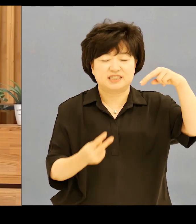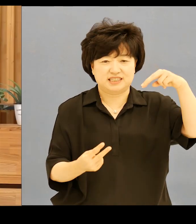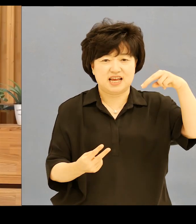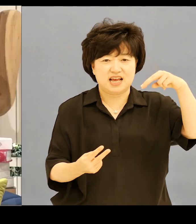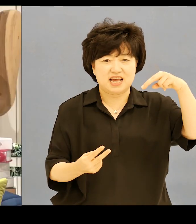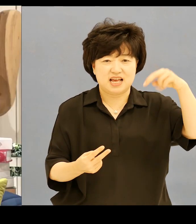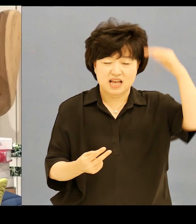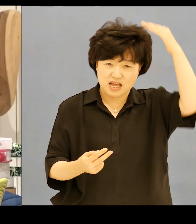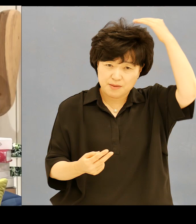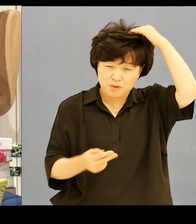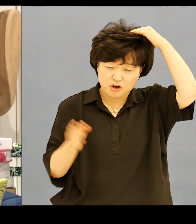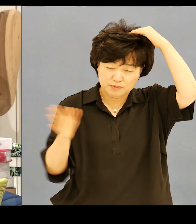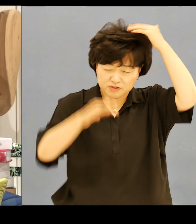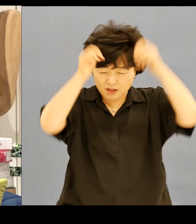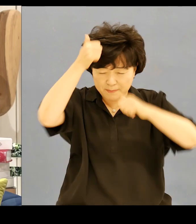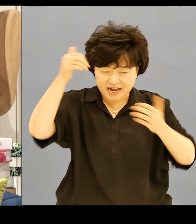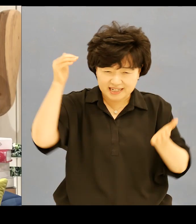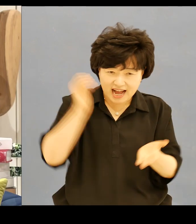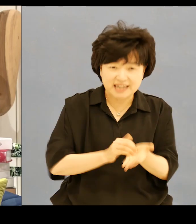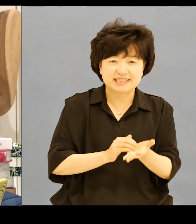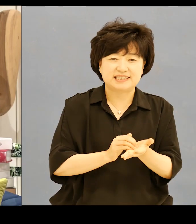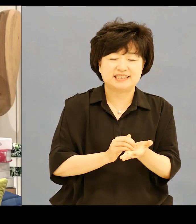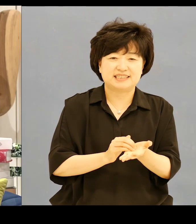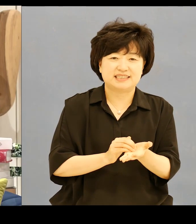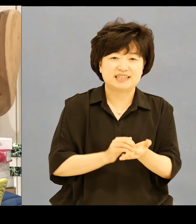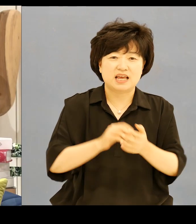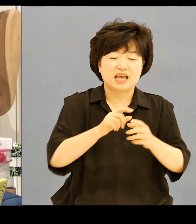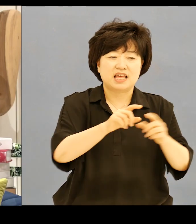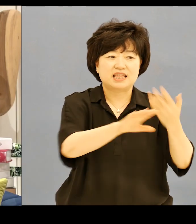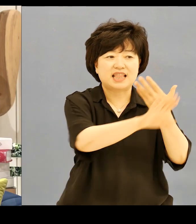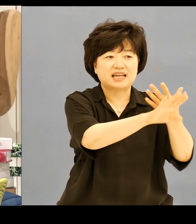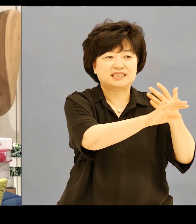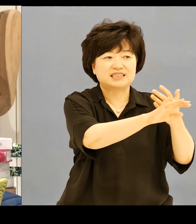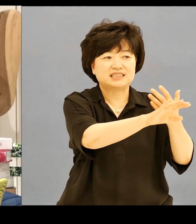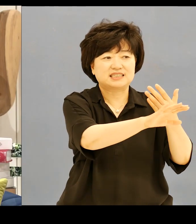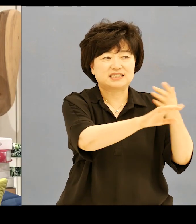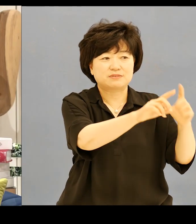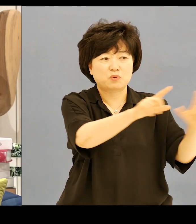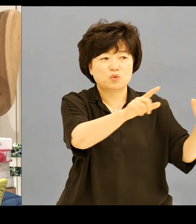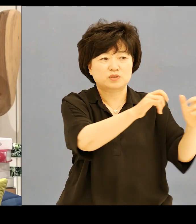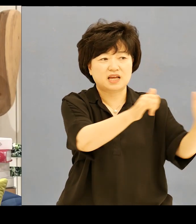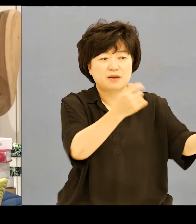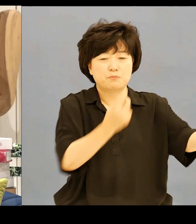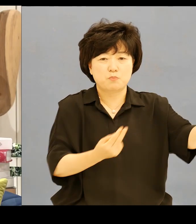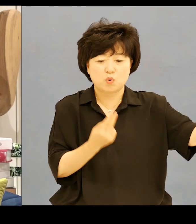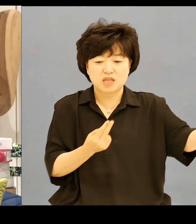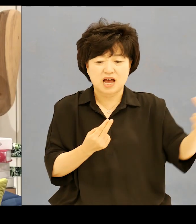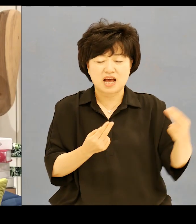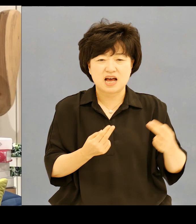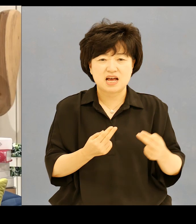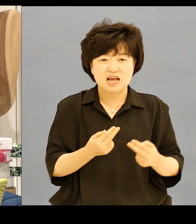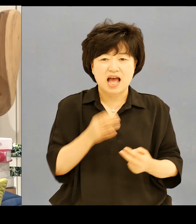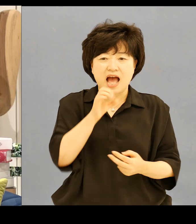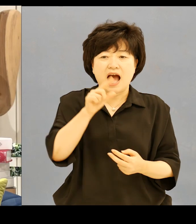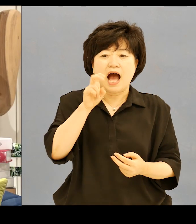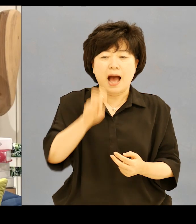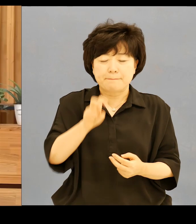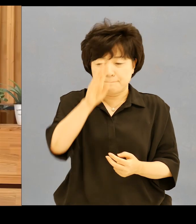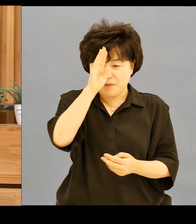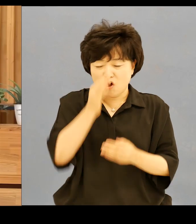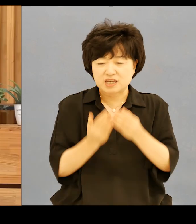이제 머리부터 발끝까지 이제 보통 사람보다 암의 수십 배 걸릴 확률도